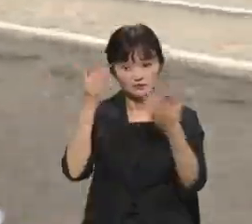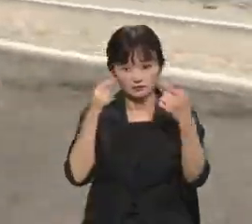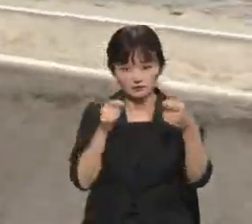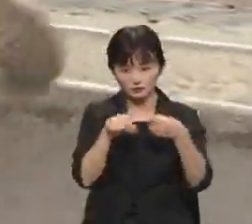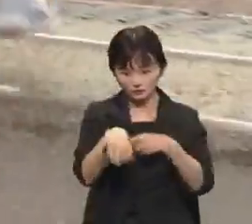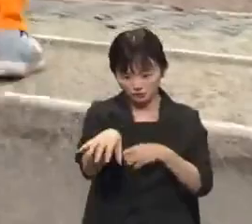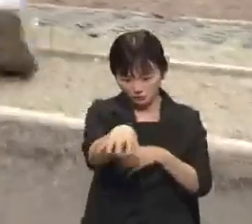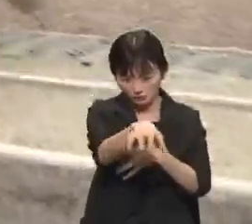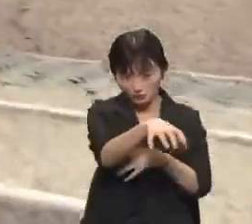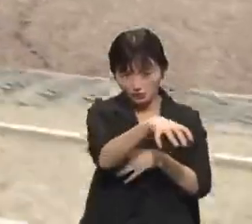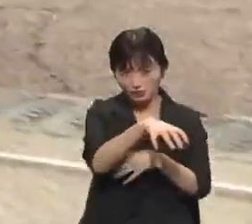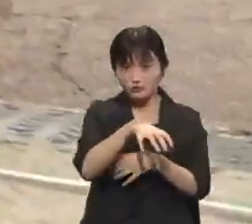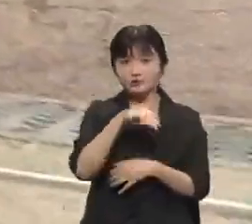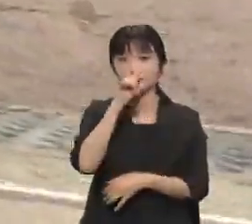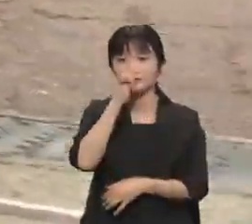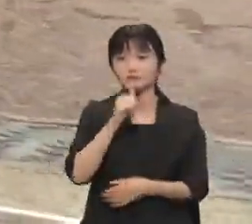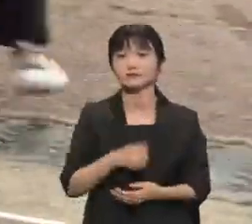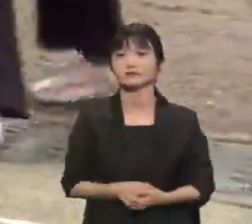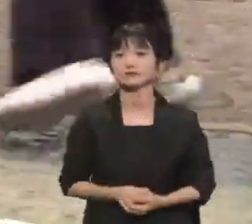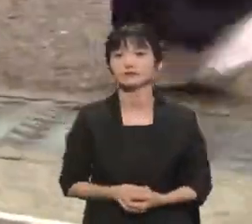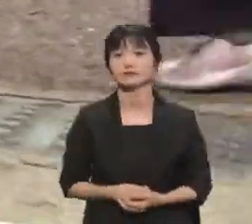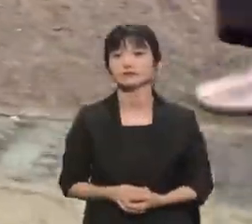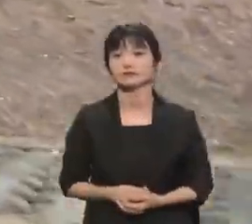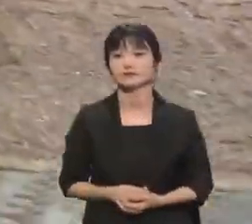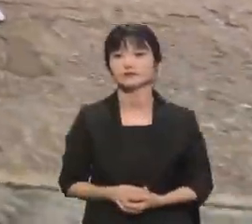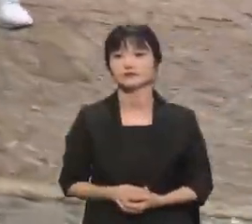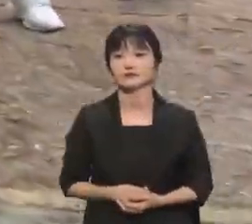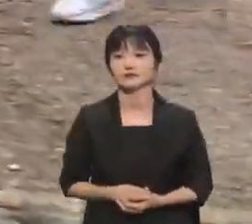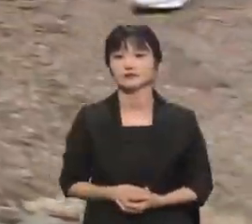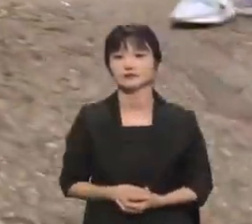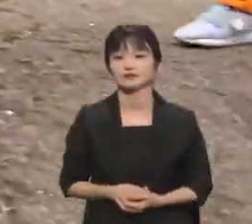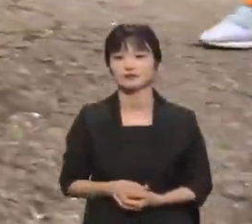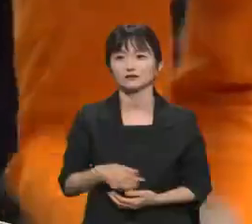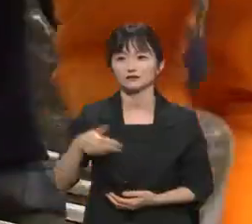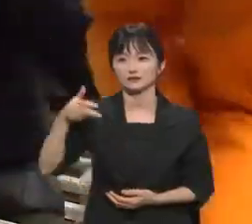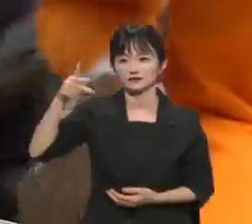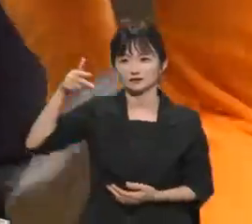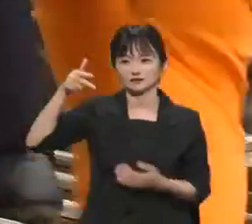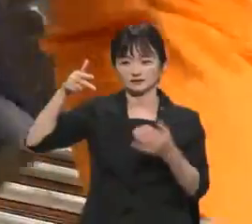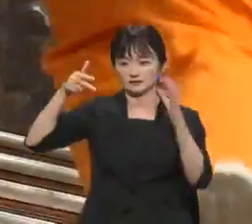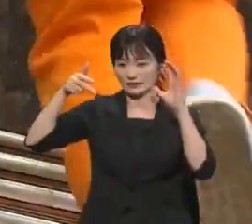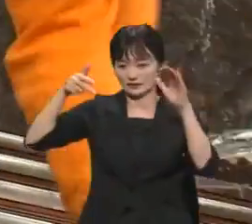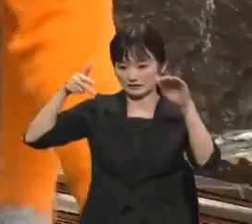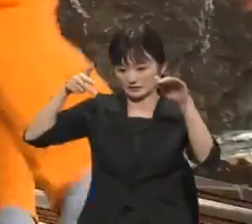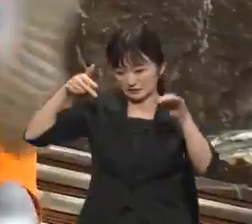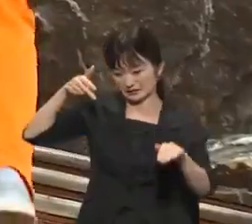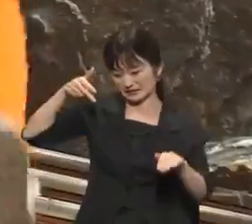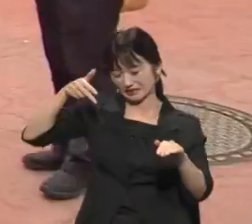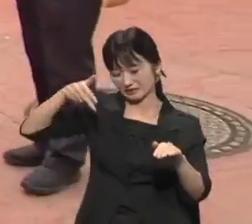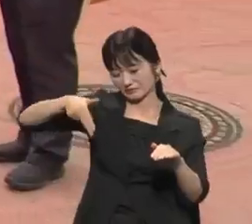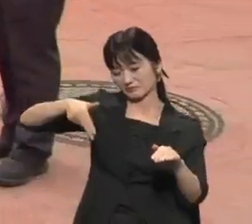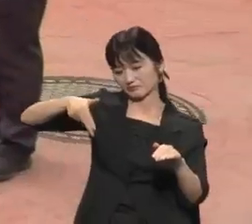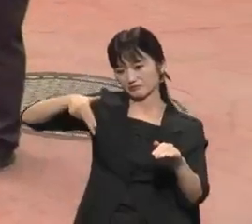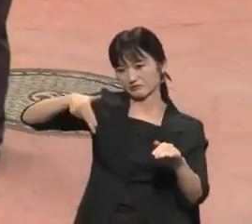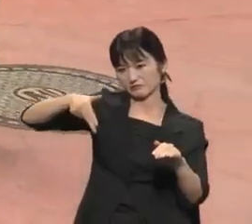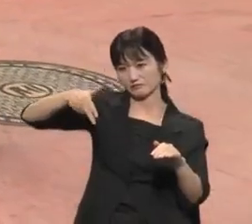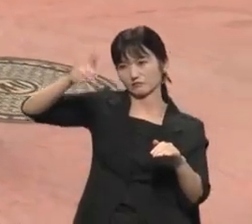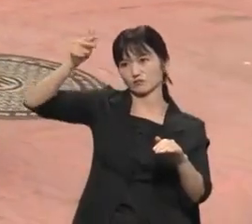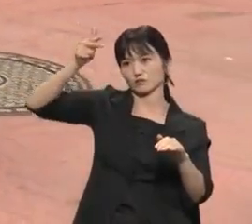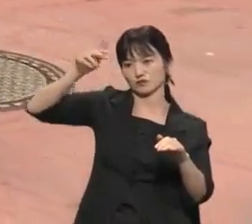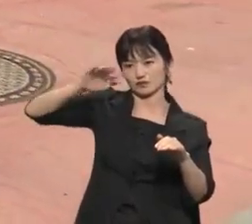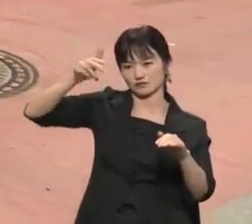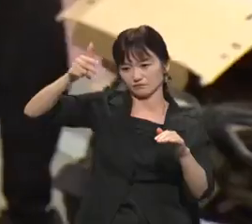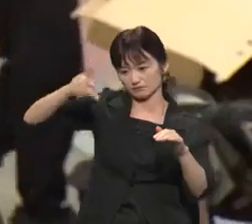리포트가 있더라고요 일부러 이제 카메라 영상 취재 기자가 밑으로 찍은 영상이군요 눈높이가 완전히 달라요 그냥 차량도 굉장히